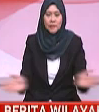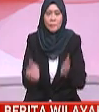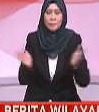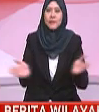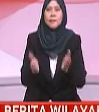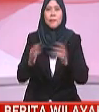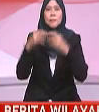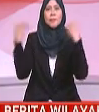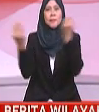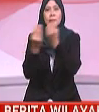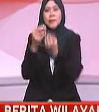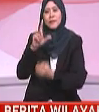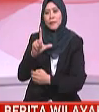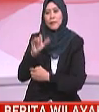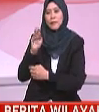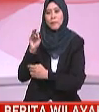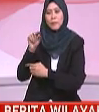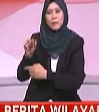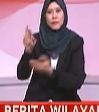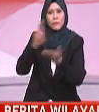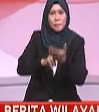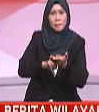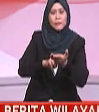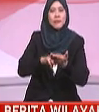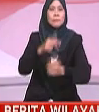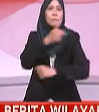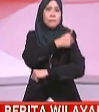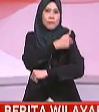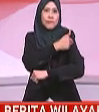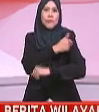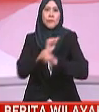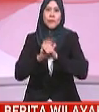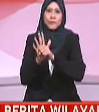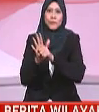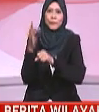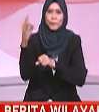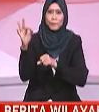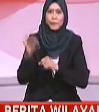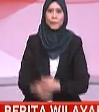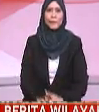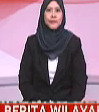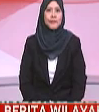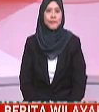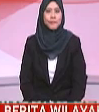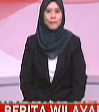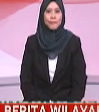di Limbang untuk mendaftar sebagai penerima vaksin COVID-19.